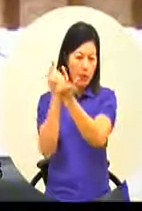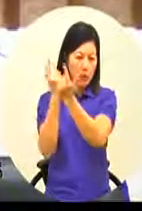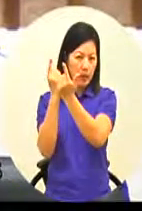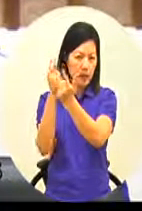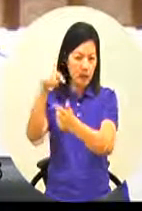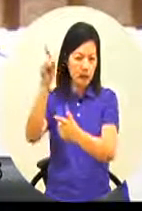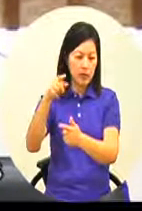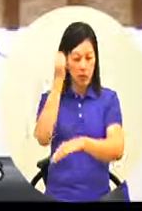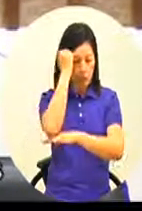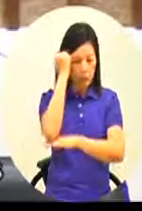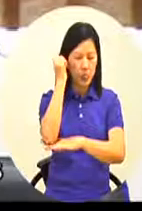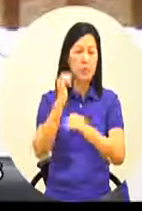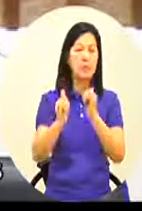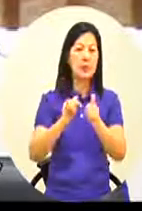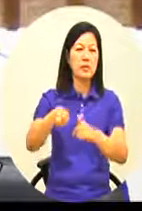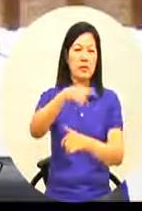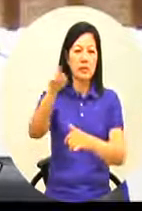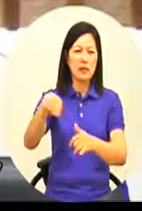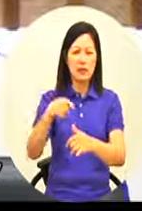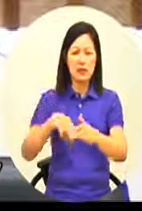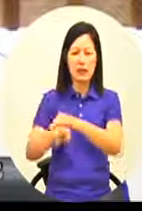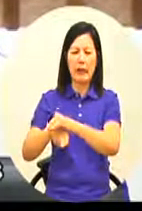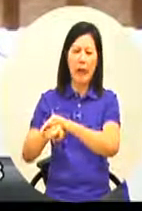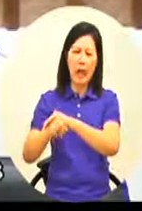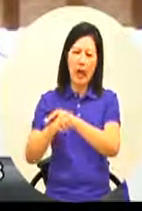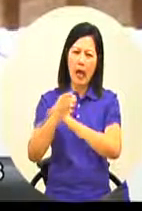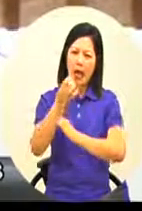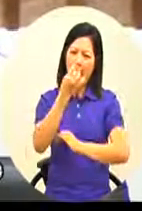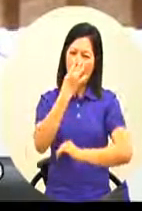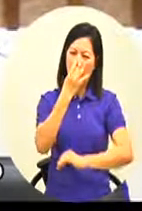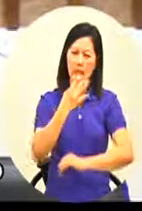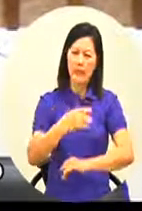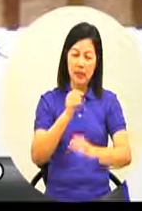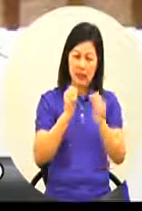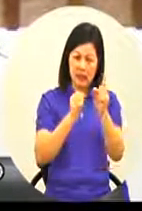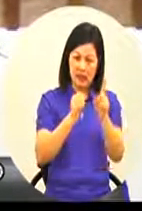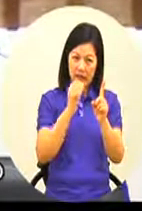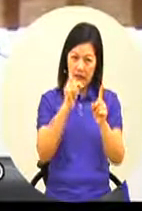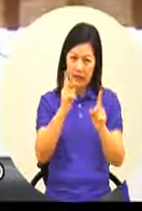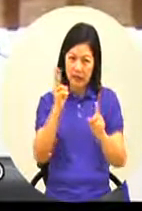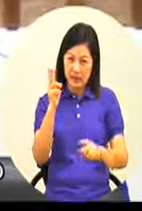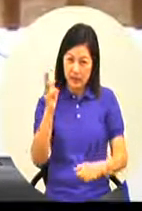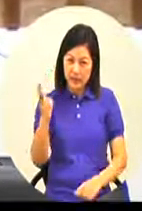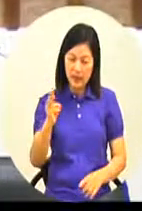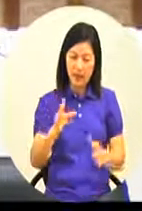的居民呢，无对堂招生咯，好，它有分1、2、3、4段啦、啊。但是